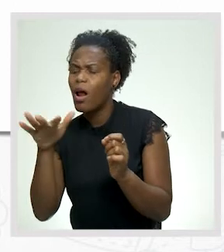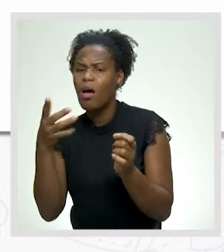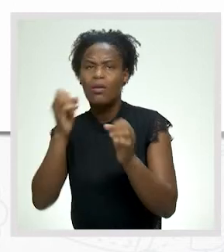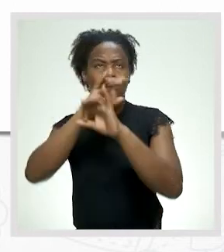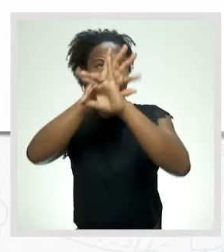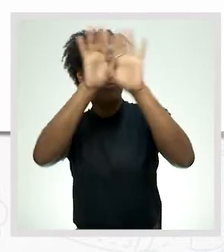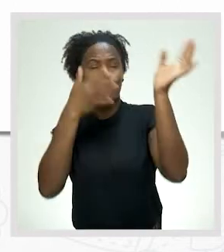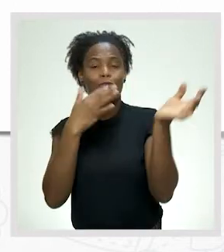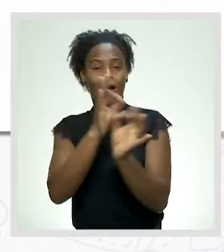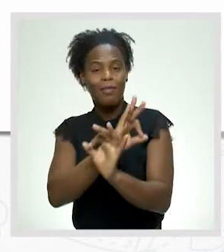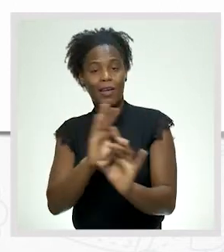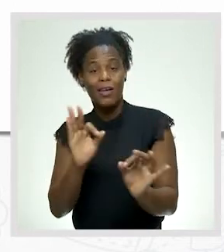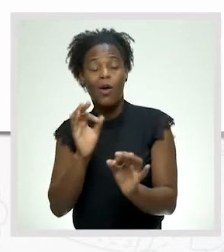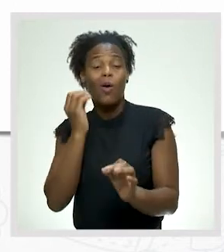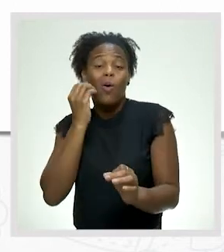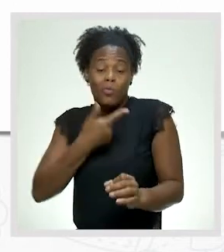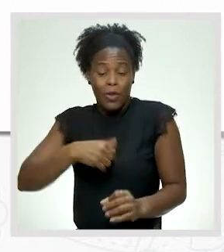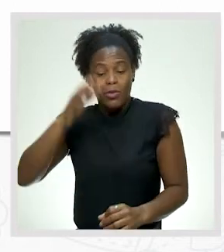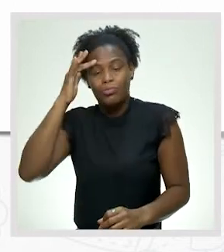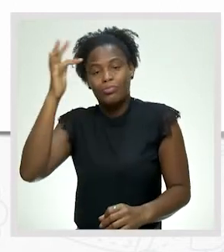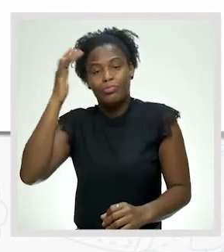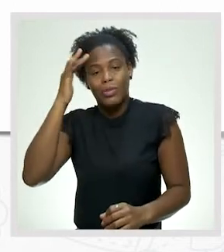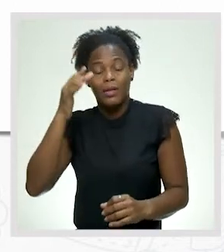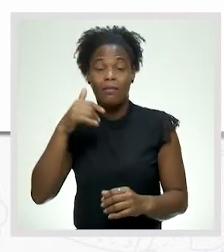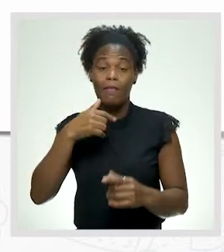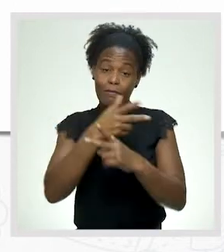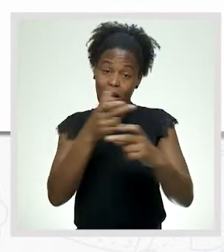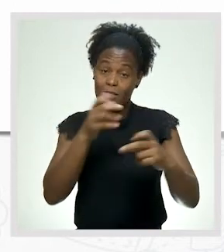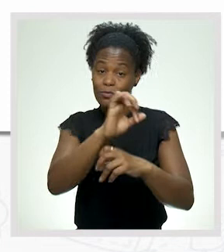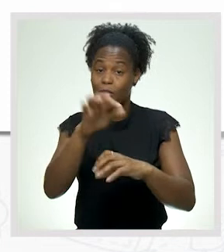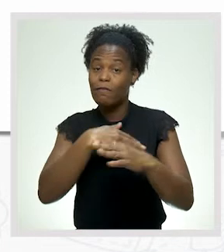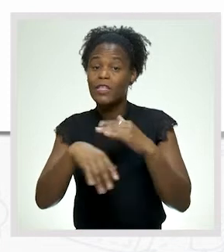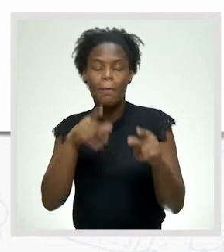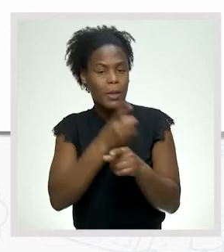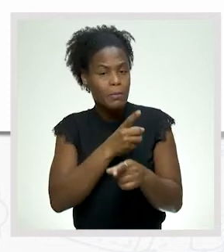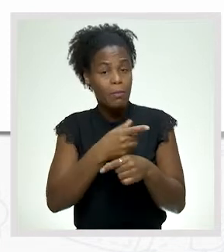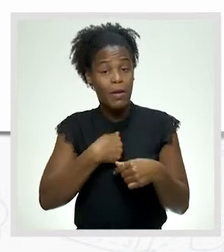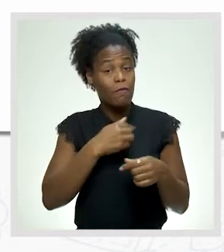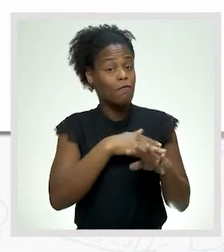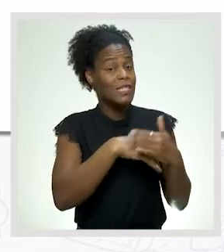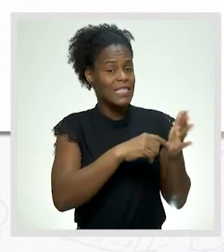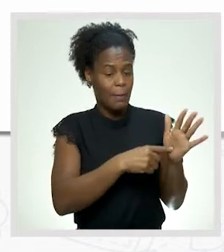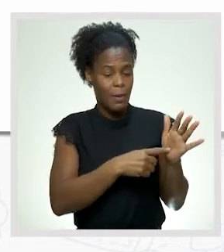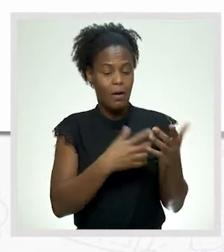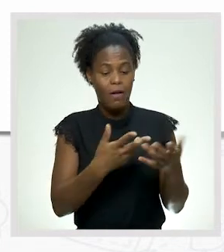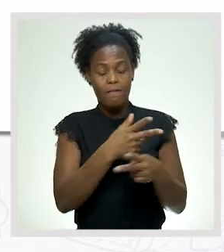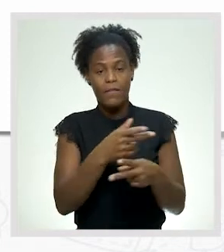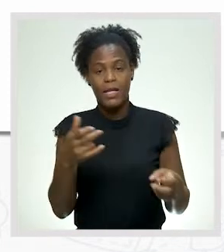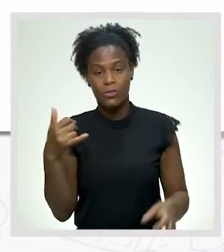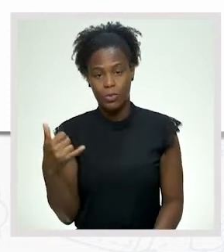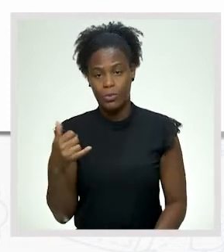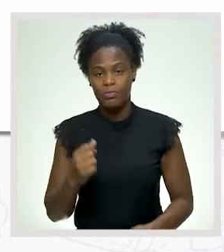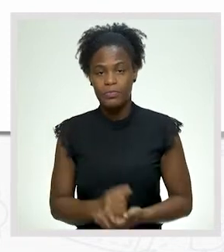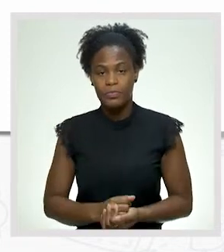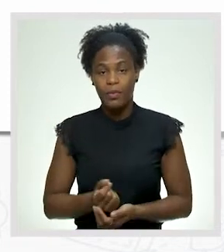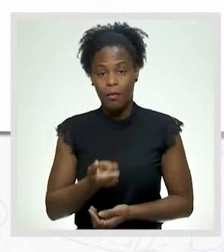avait rêvé. Dans cette phrase, je veux que vous fassiez la même chose que j'ai fait dans l'exemple. Phrase 2. On